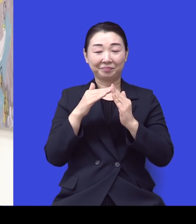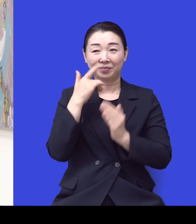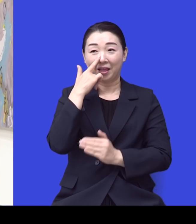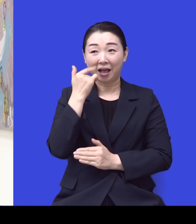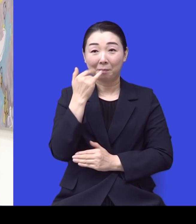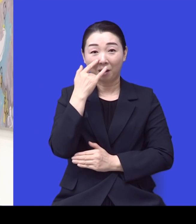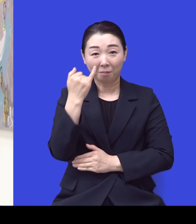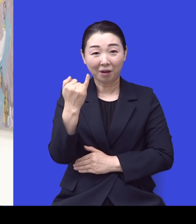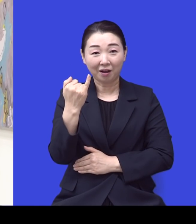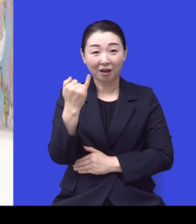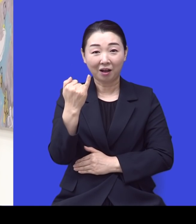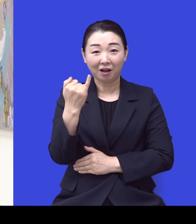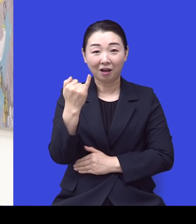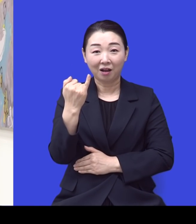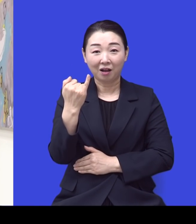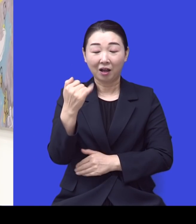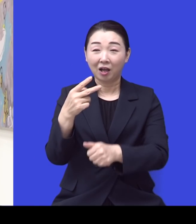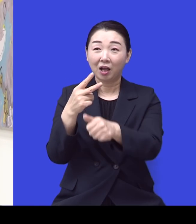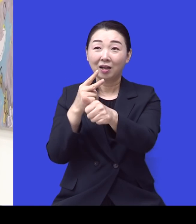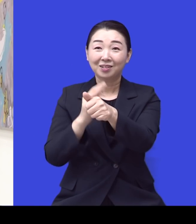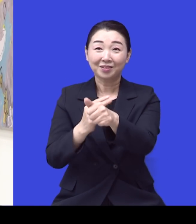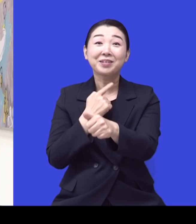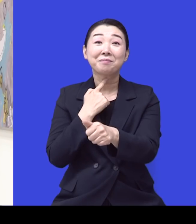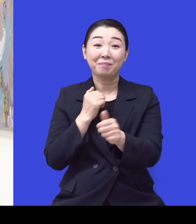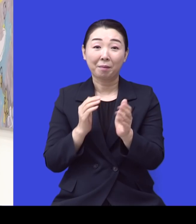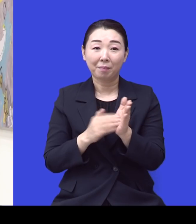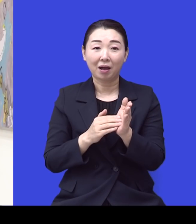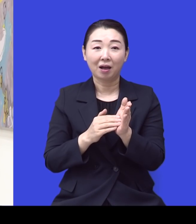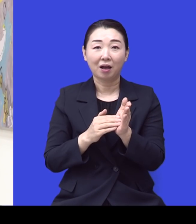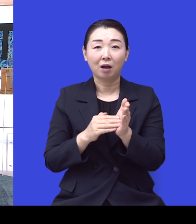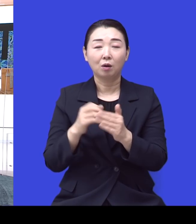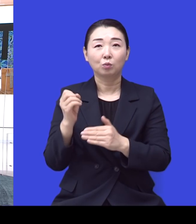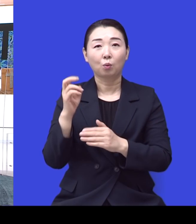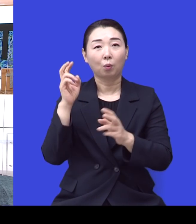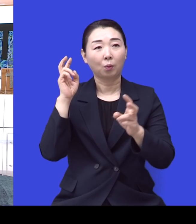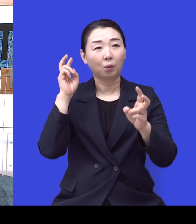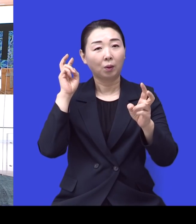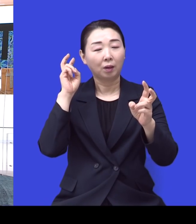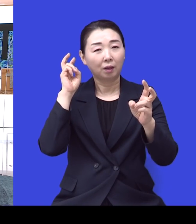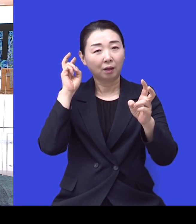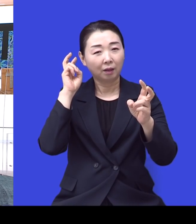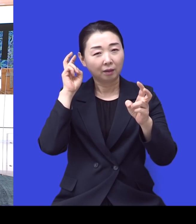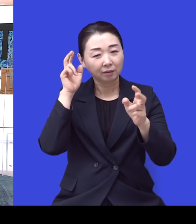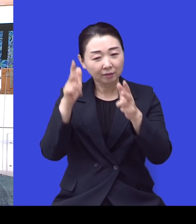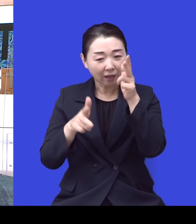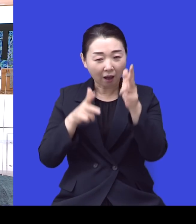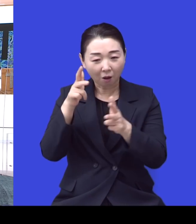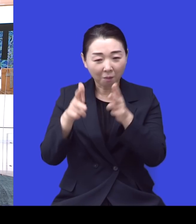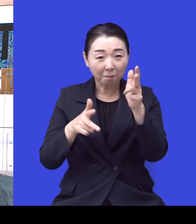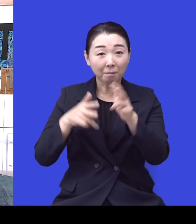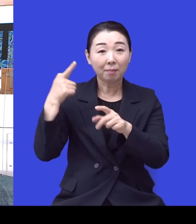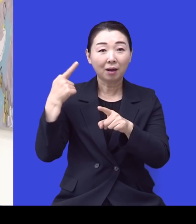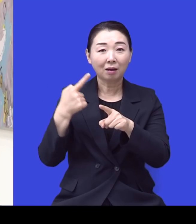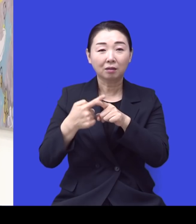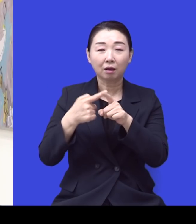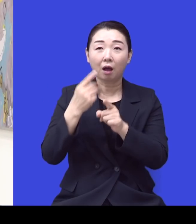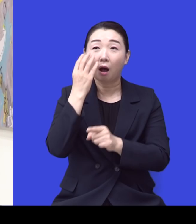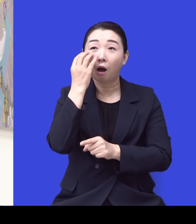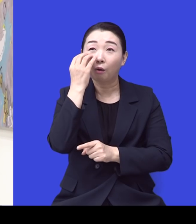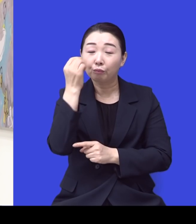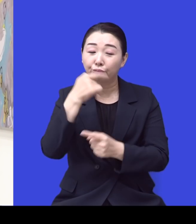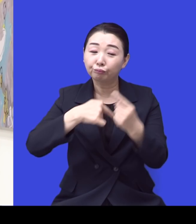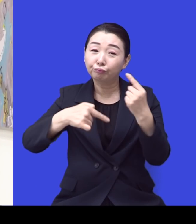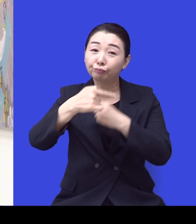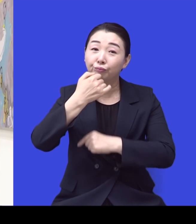아버님, 어머님이 선생님을 하시다가 예, 그 크게 사업을 하셨는데 예, 사업이 워낙 잘 나가시다